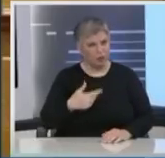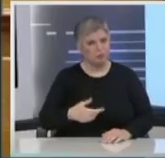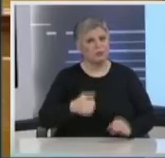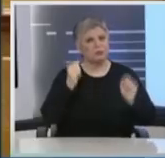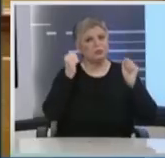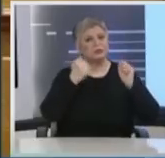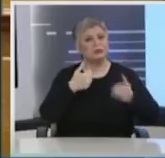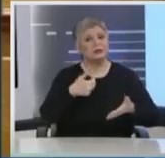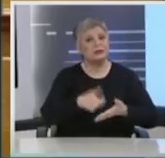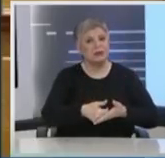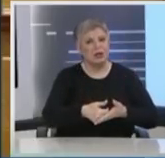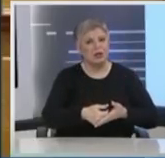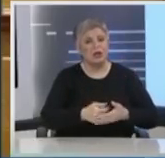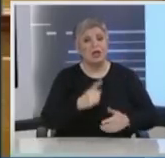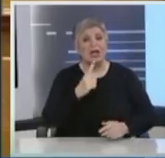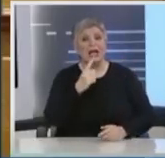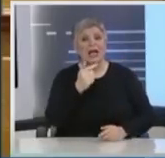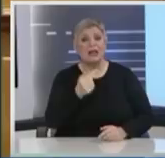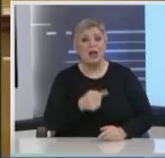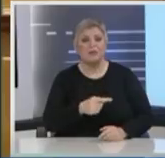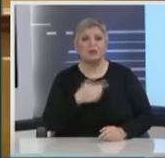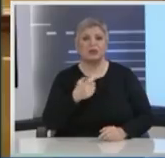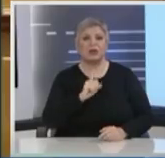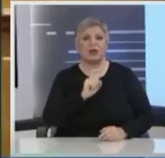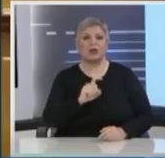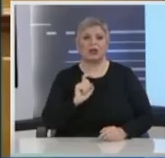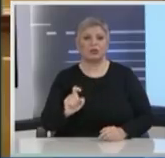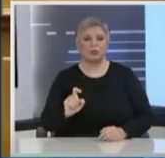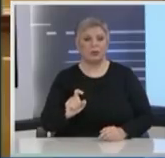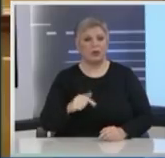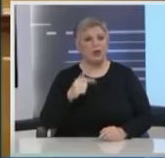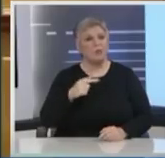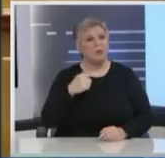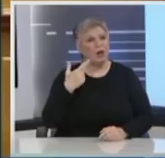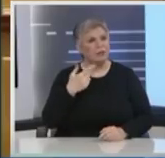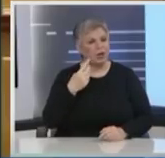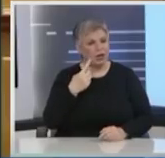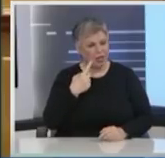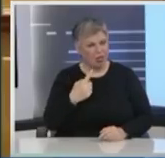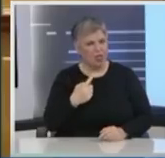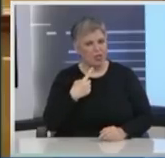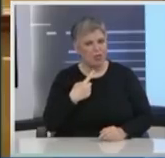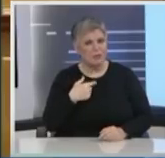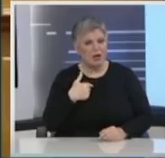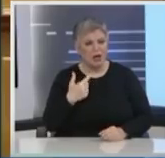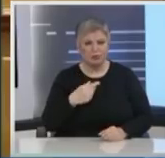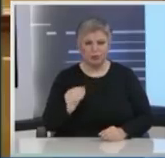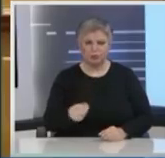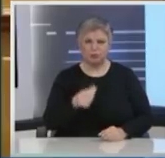1,5 εκατομμύριο. Πρόσωπα τα οποία εμφανιστήκανε στον τύπο, αλλά και στη δημόσια